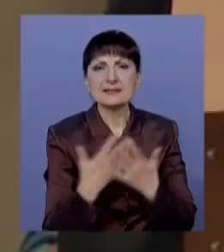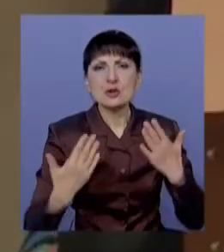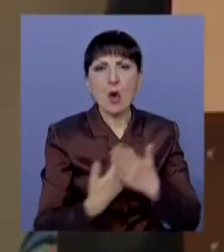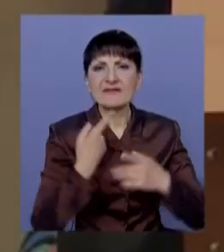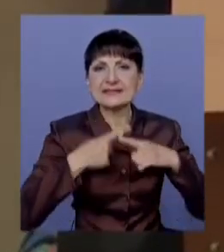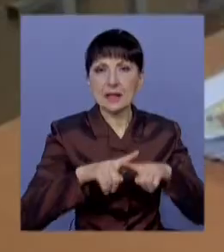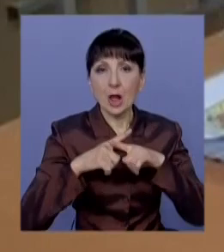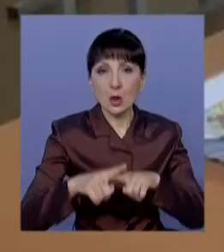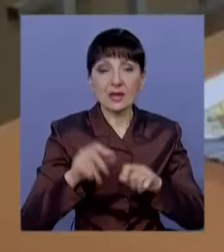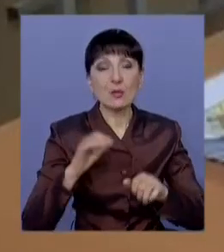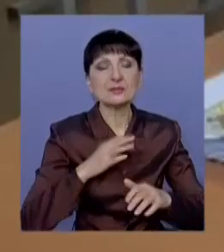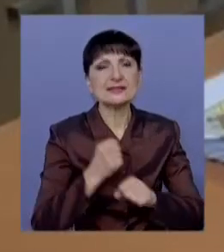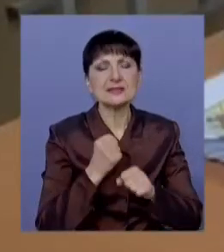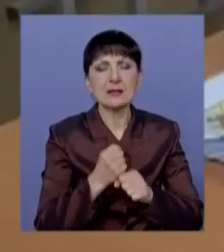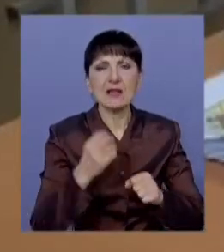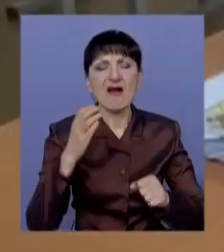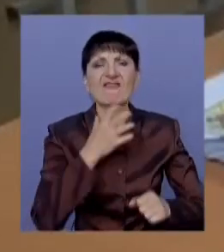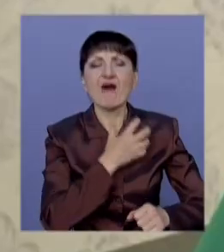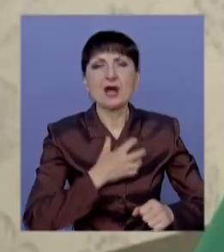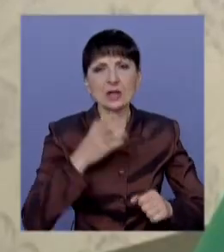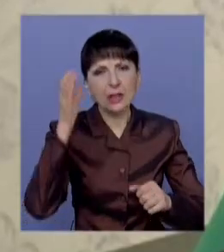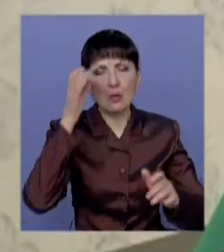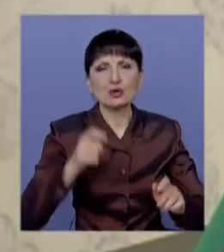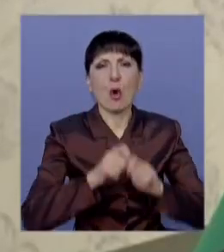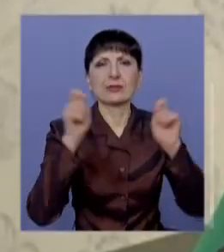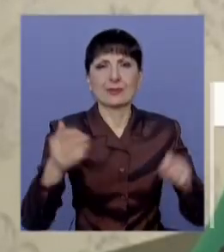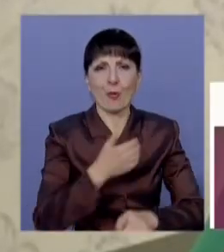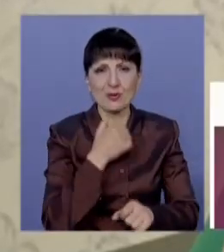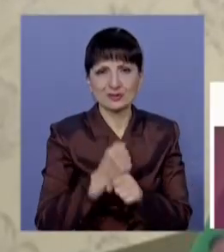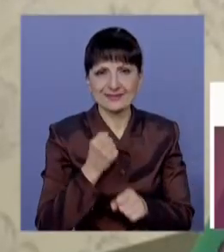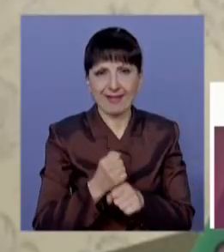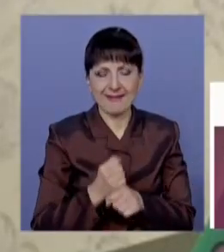и когда-нибудь сделать важное научное открытие.